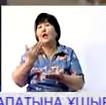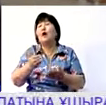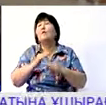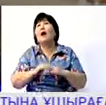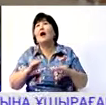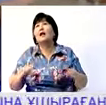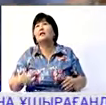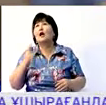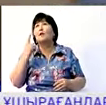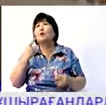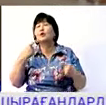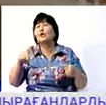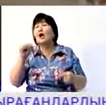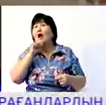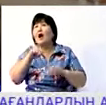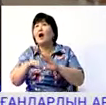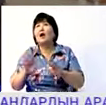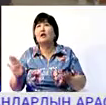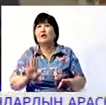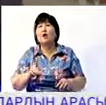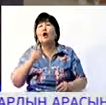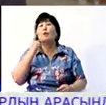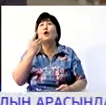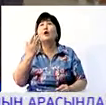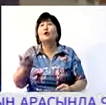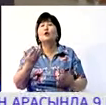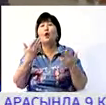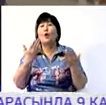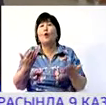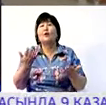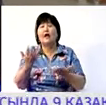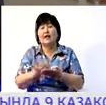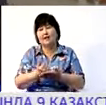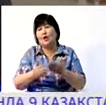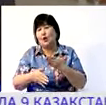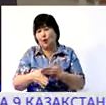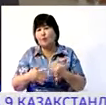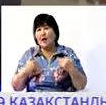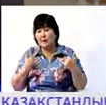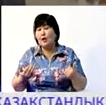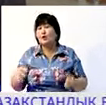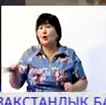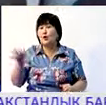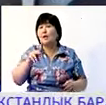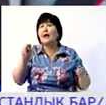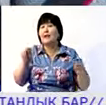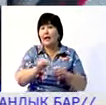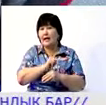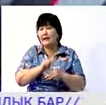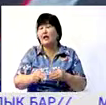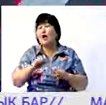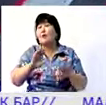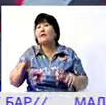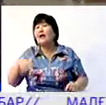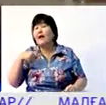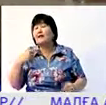балдарыма біреудің ала жібін аттамау. Біреуден қолыңнан келсе көмек беру, соның барлығын тәрбиеледім. Балдарыма